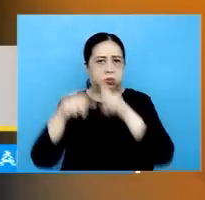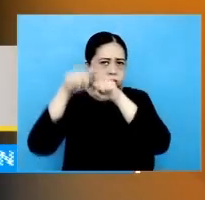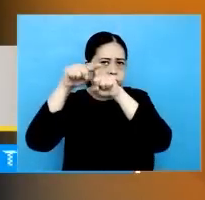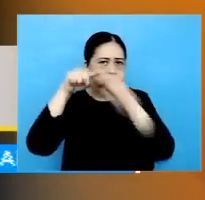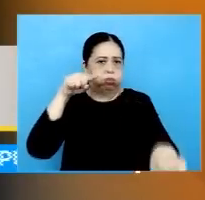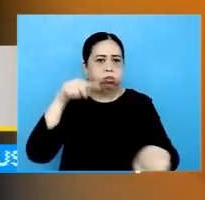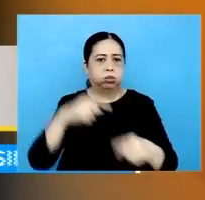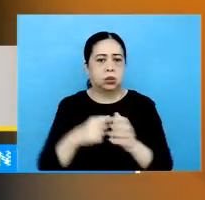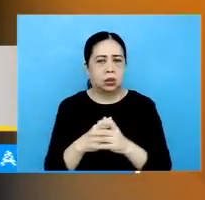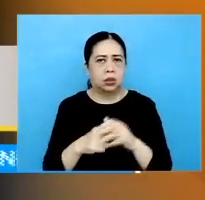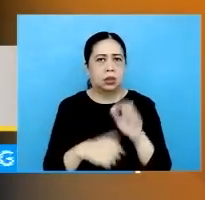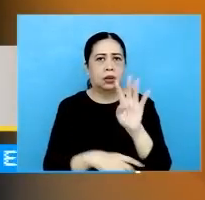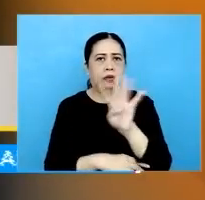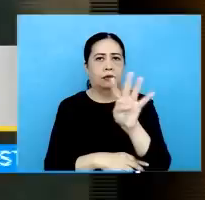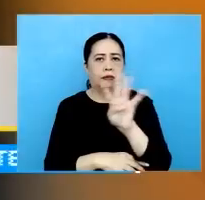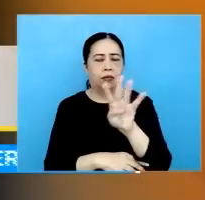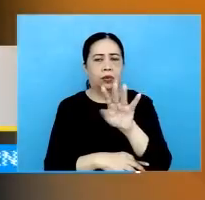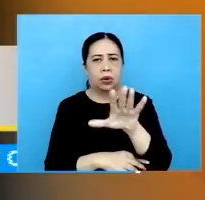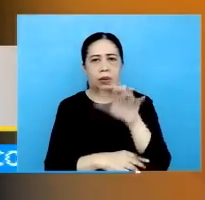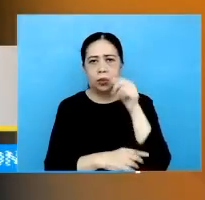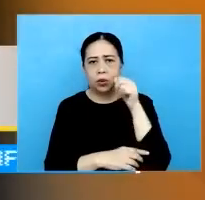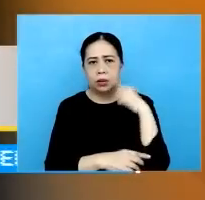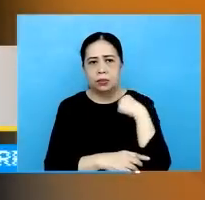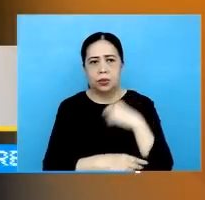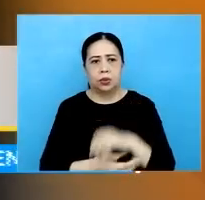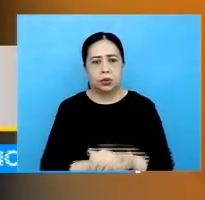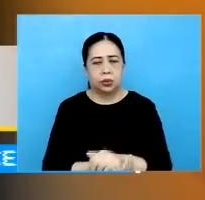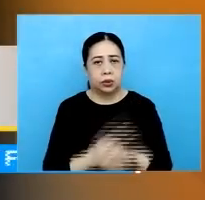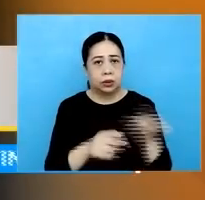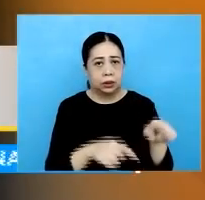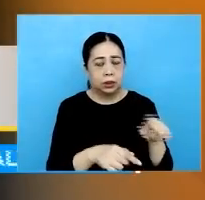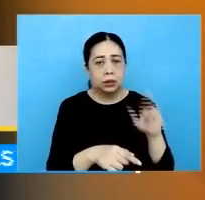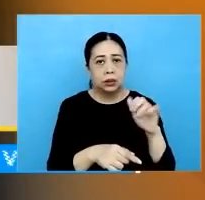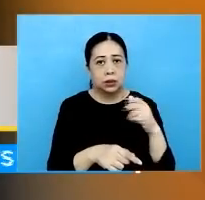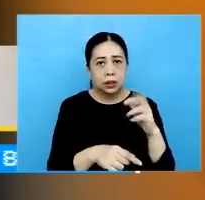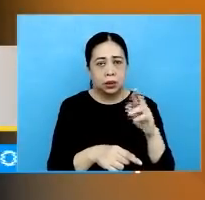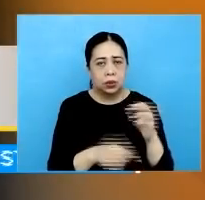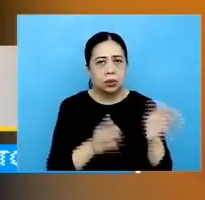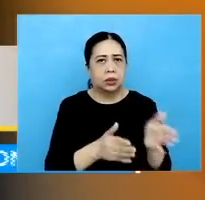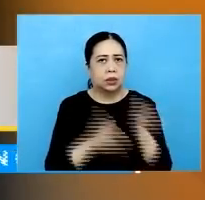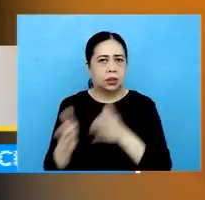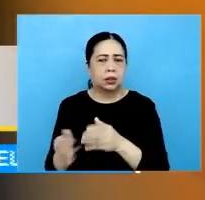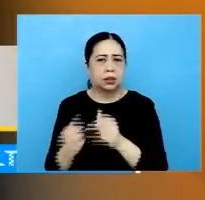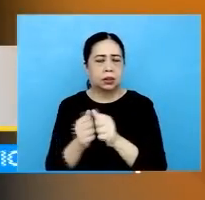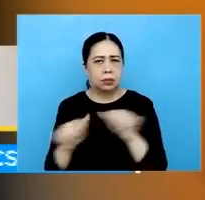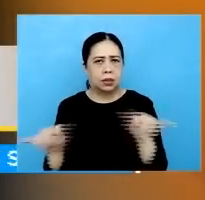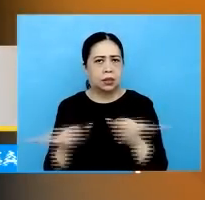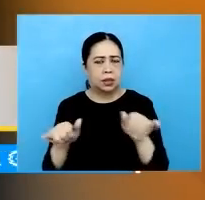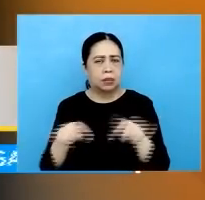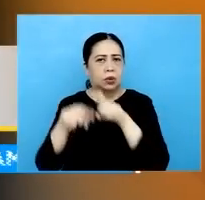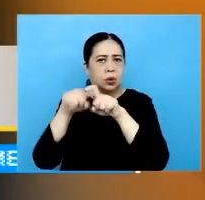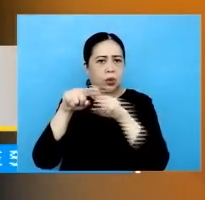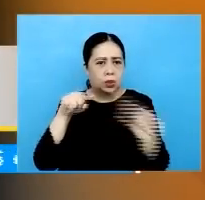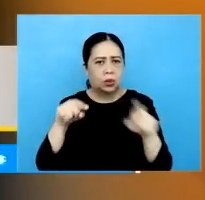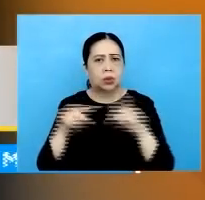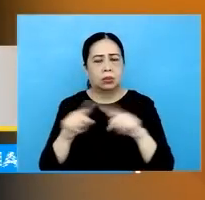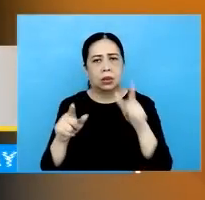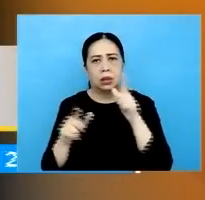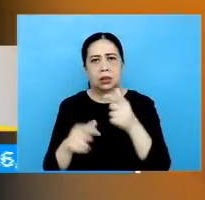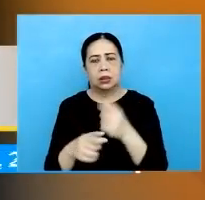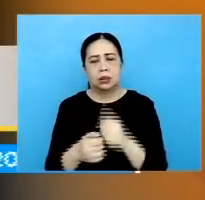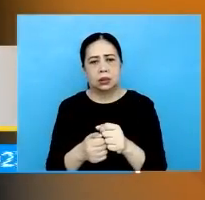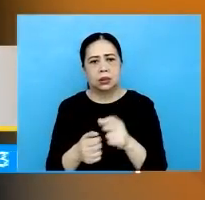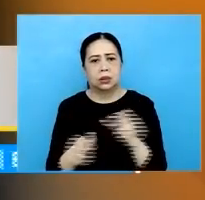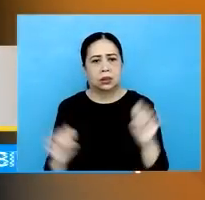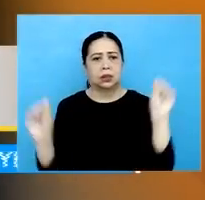kidlat bandang alas 4 kahapon. Bukod kay Hachero, may iba pa siyang kasamahang tinamaan din ng kidlat pero maswerte silang